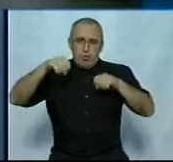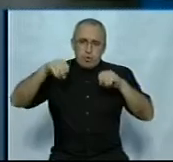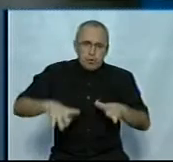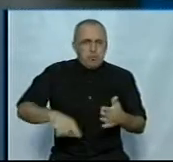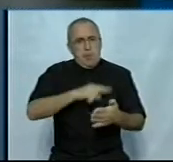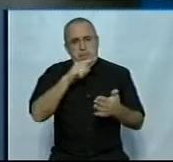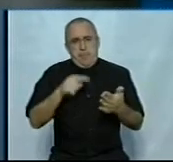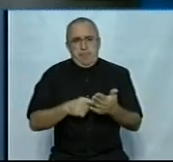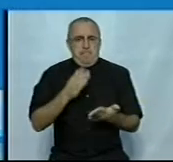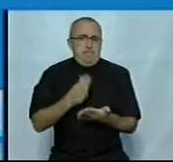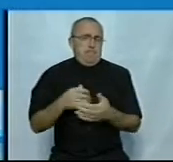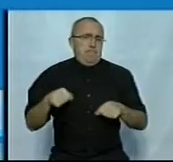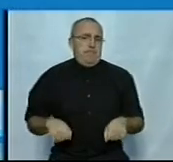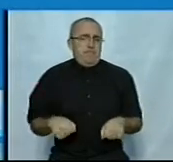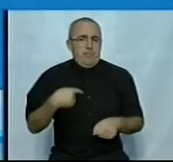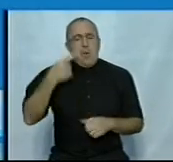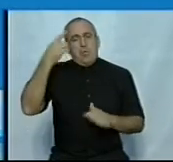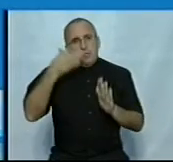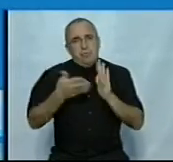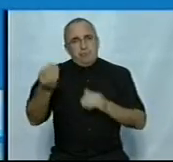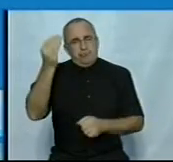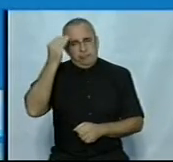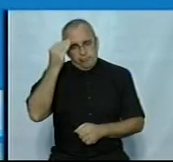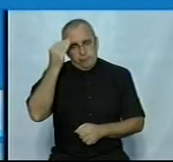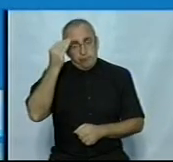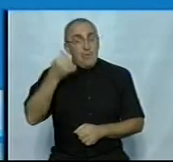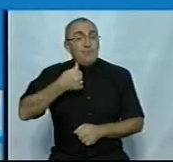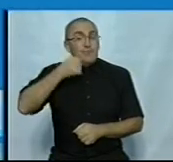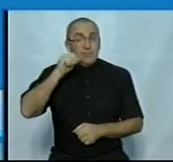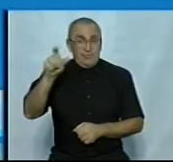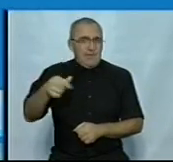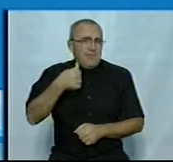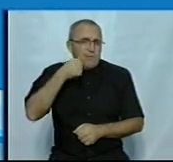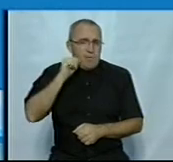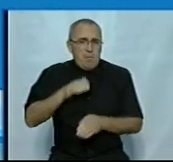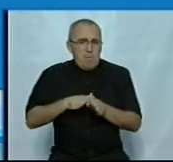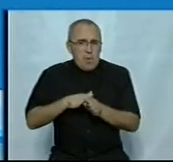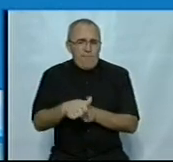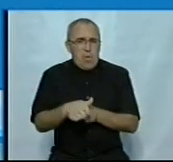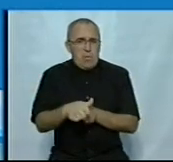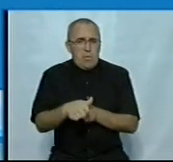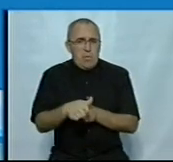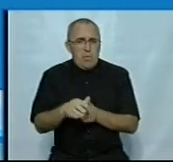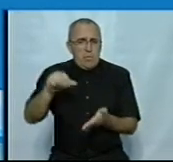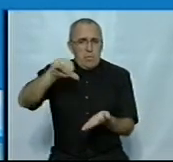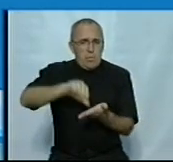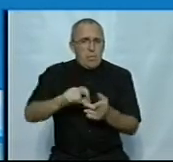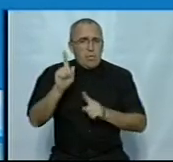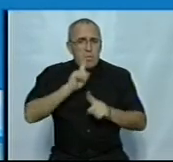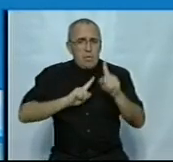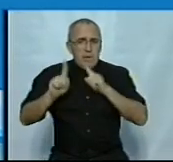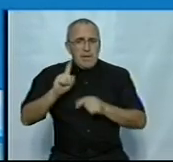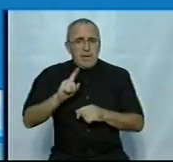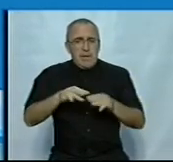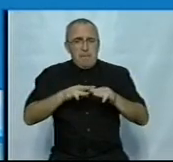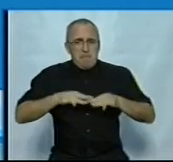питання. Я зрозумів вашу точку зору. Вчора ви, буквально вчора, брали участь у нараді із Степановим,